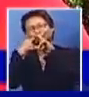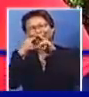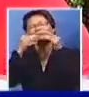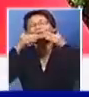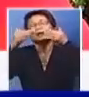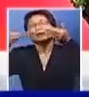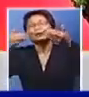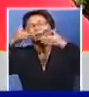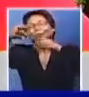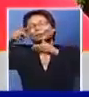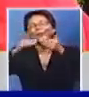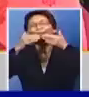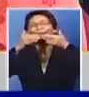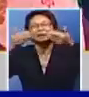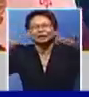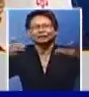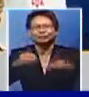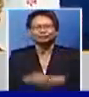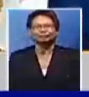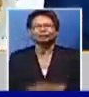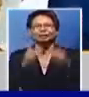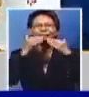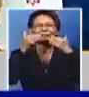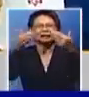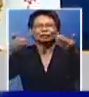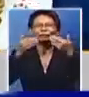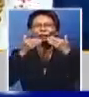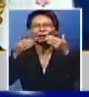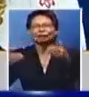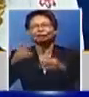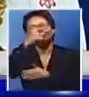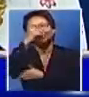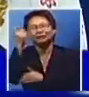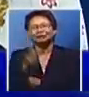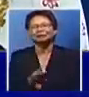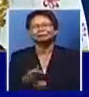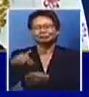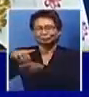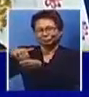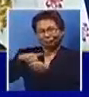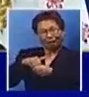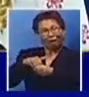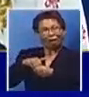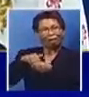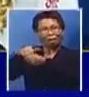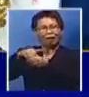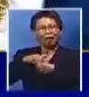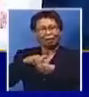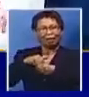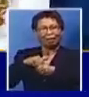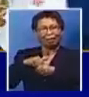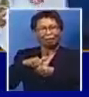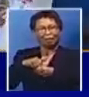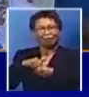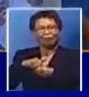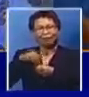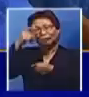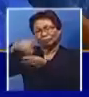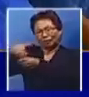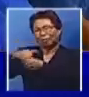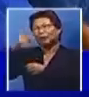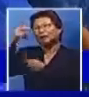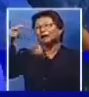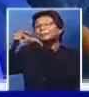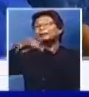kasihlah PM. Terima kasih PM. Terima kasihlah. Kerana sebanyak sedikit dapatlah kita bagi kepada adik-adik, adik-beradik kita.